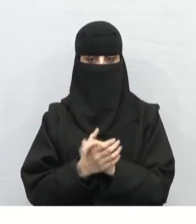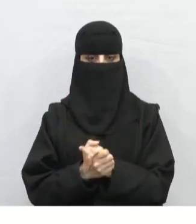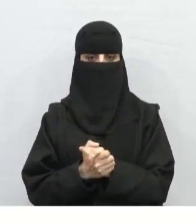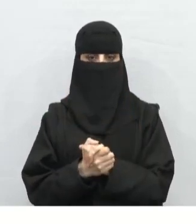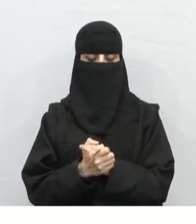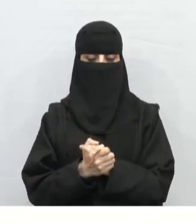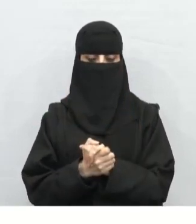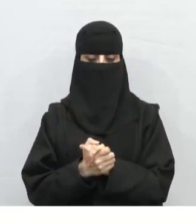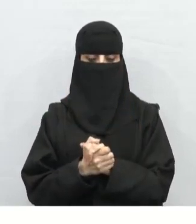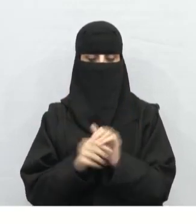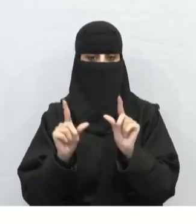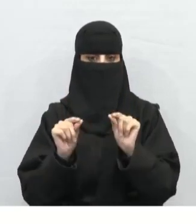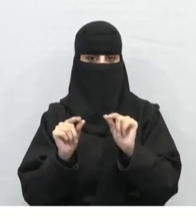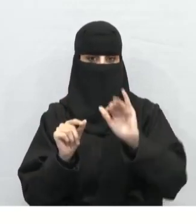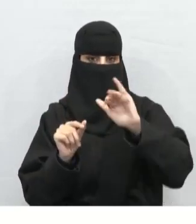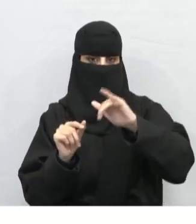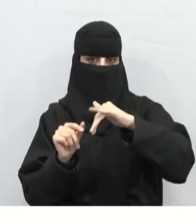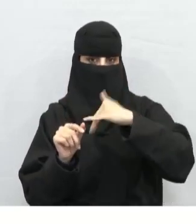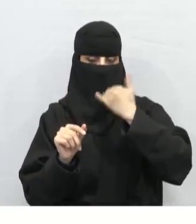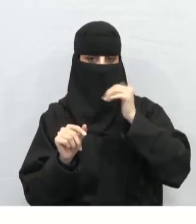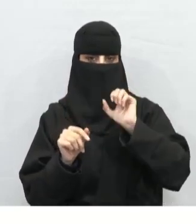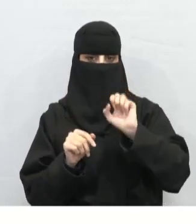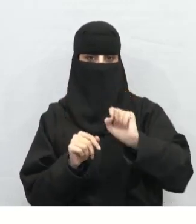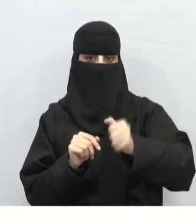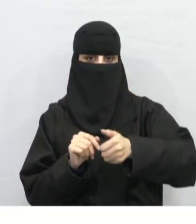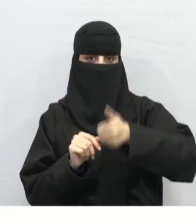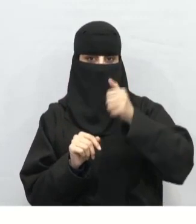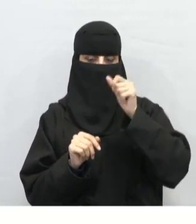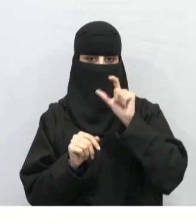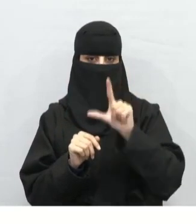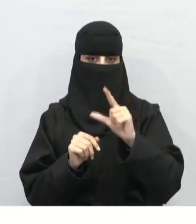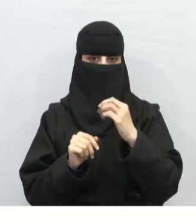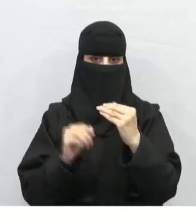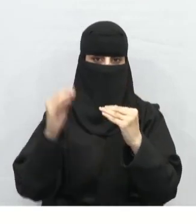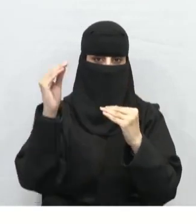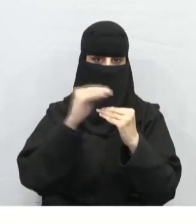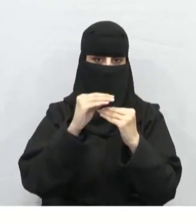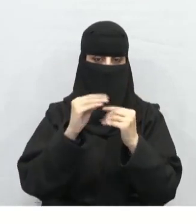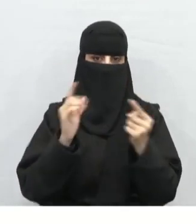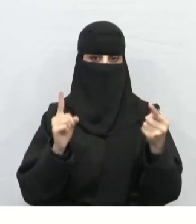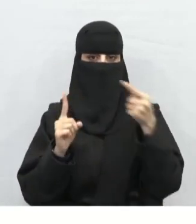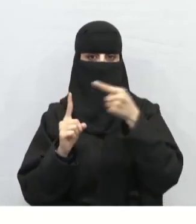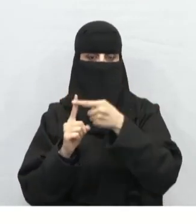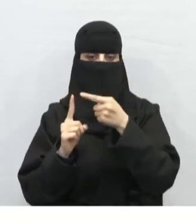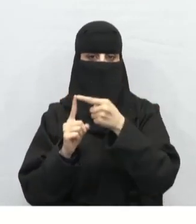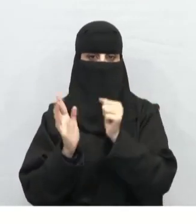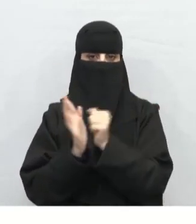احسنتم عاد صالح اكملوا الى المنزل حزينا